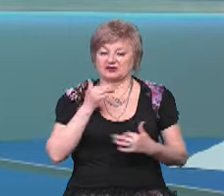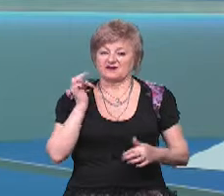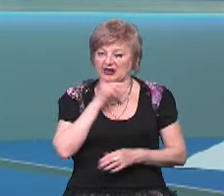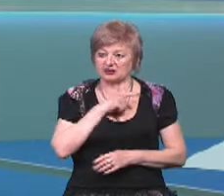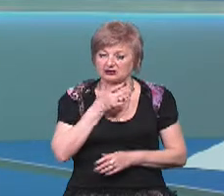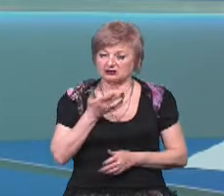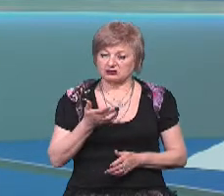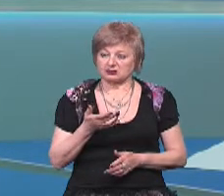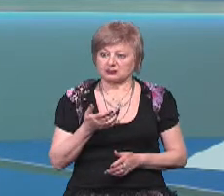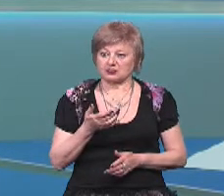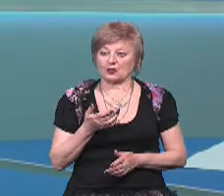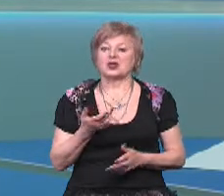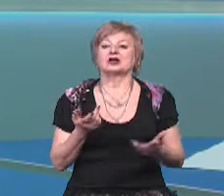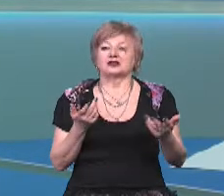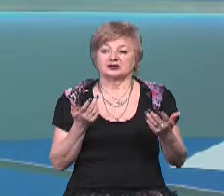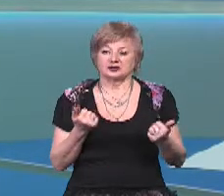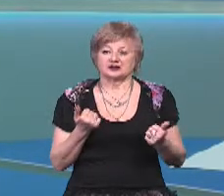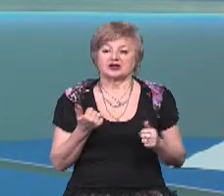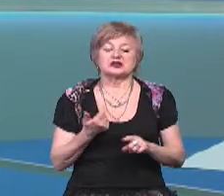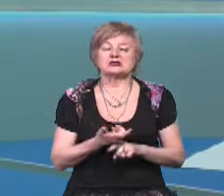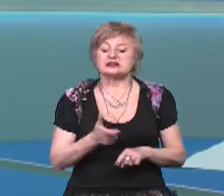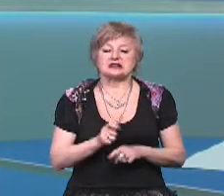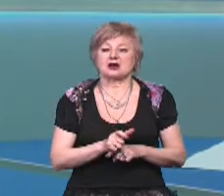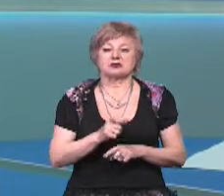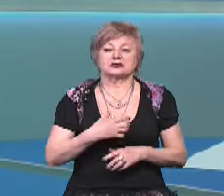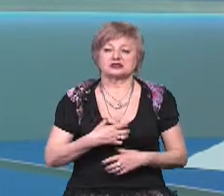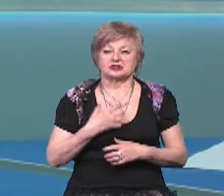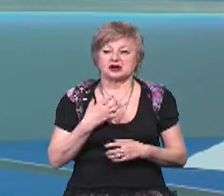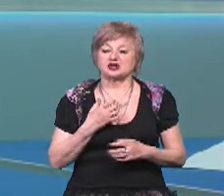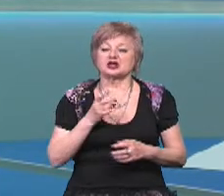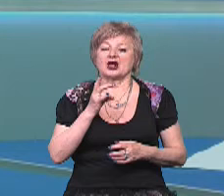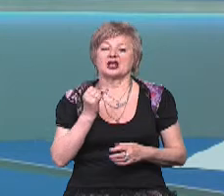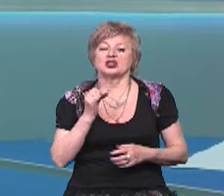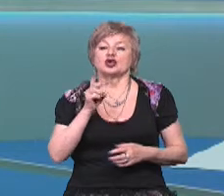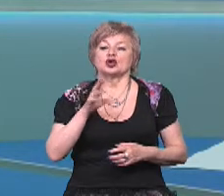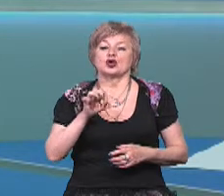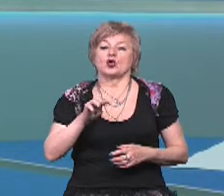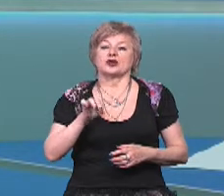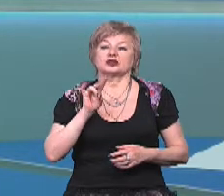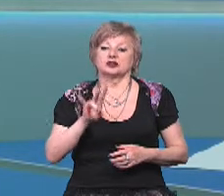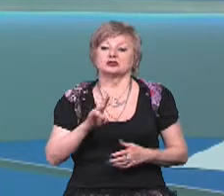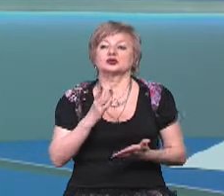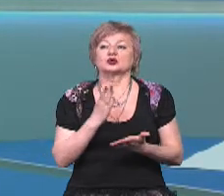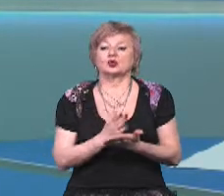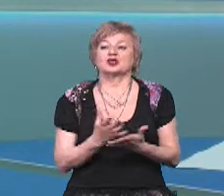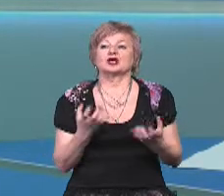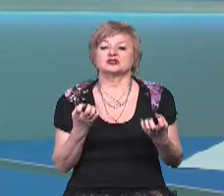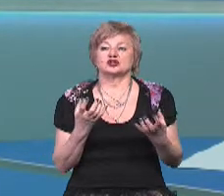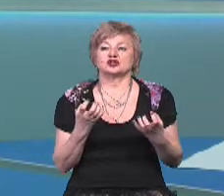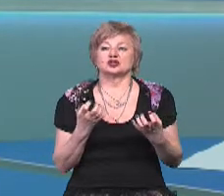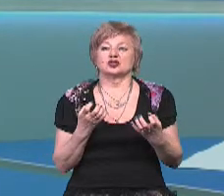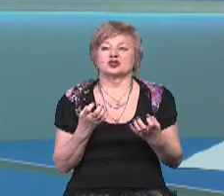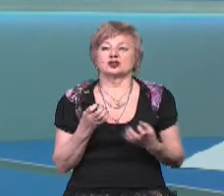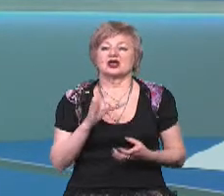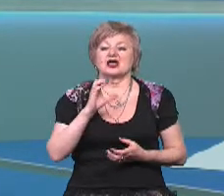перший, безумовно, самий токсичний є никотин, але є ще і такі речовини,